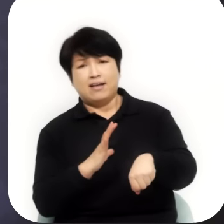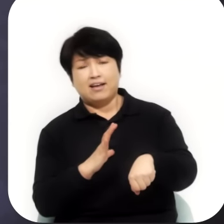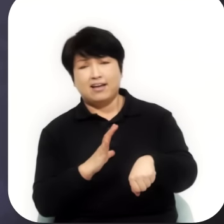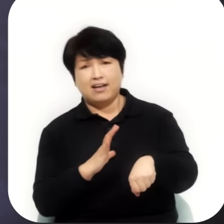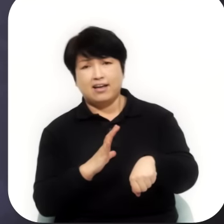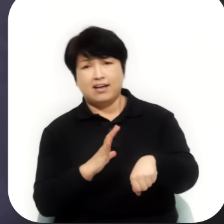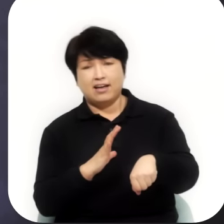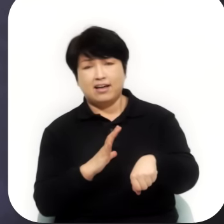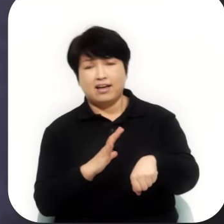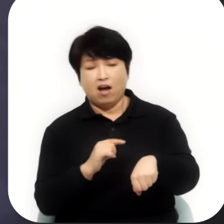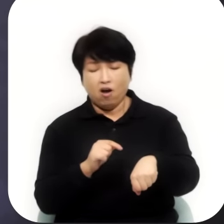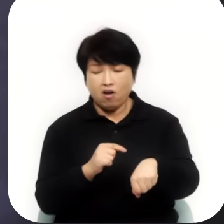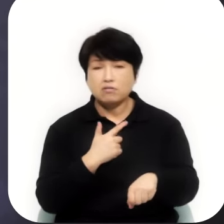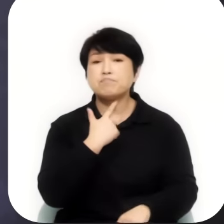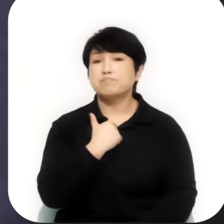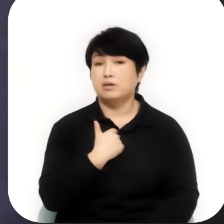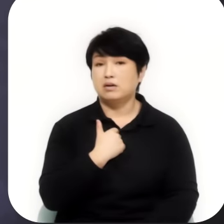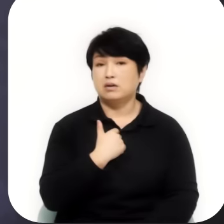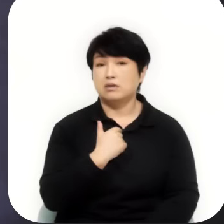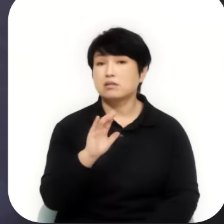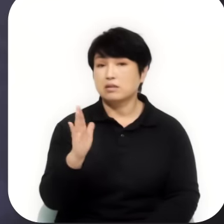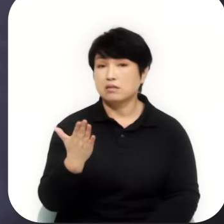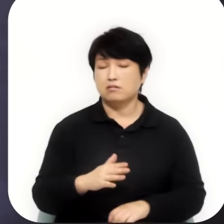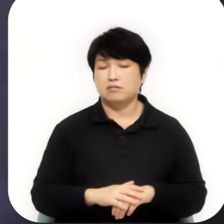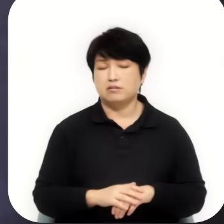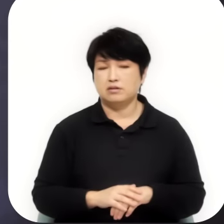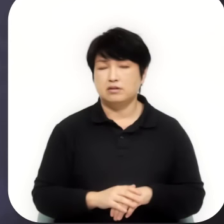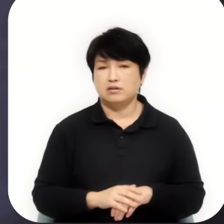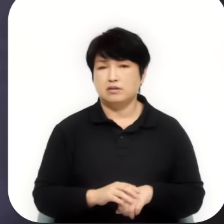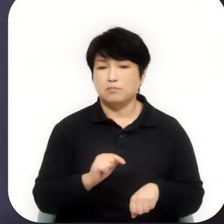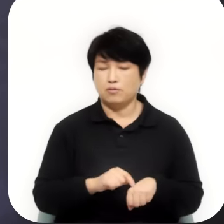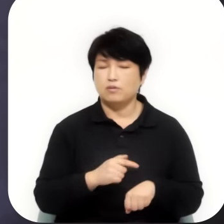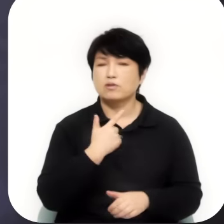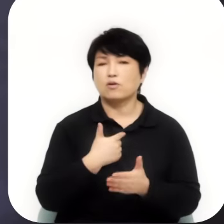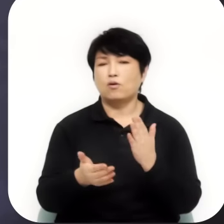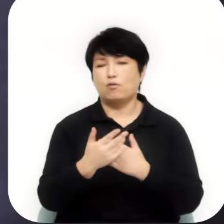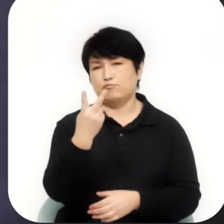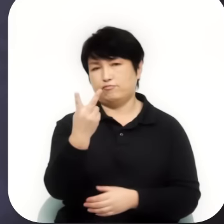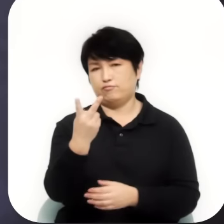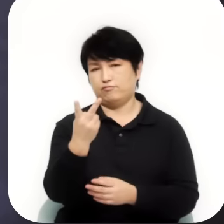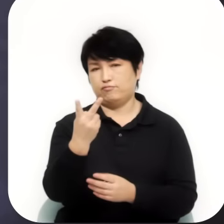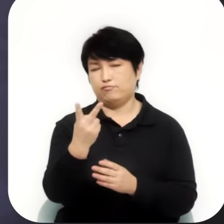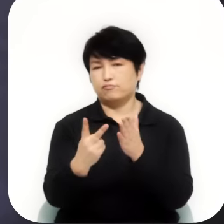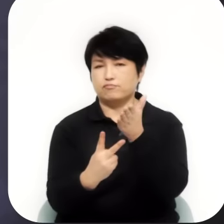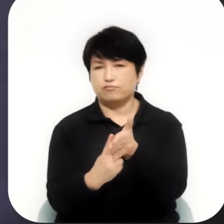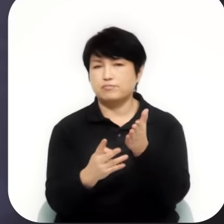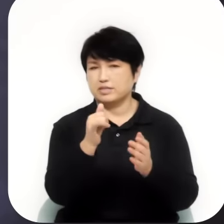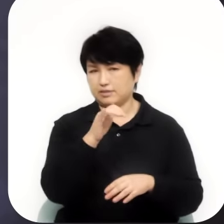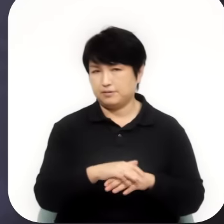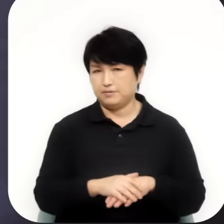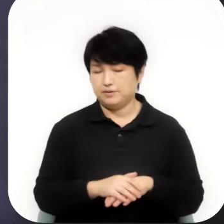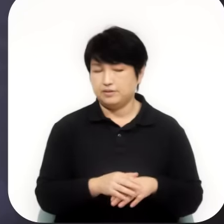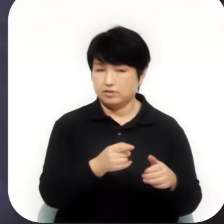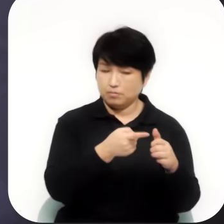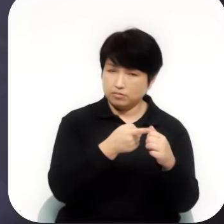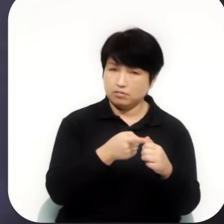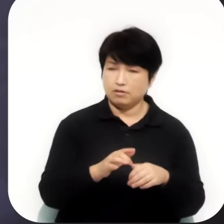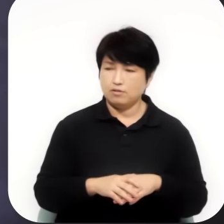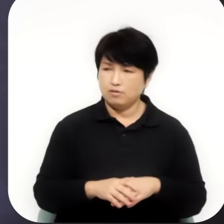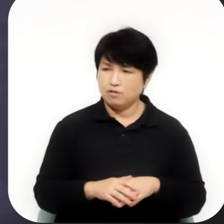좀 놀란 적이 있어요. 그럼 이 경험은 두 가지 경우로 나타납니다. 하나는 뱀을 두려워할 필요가